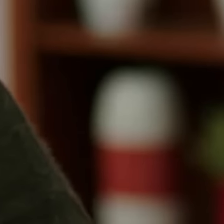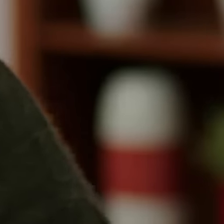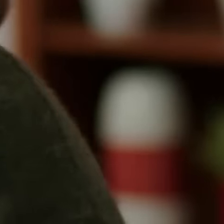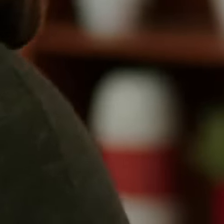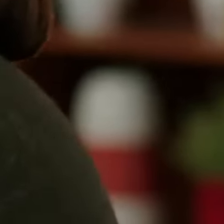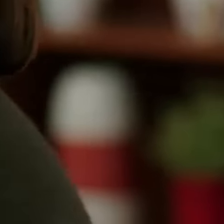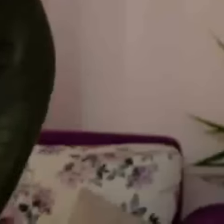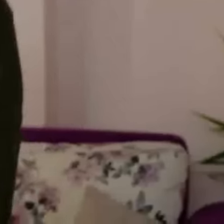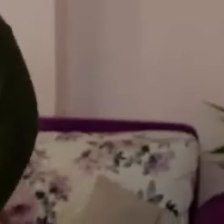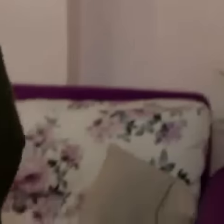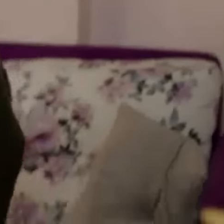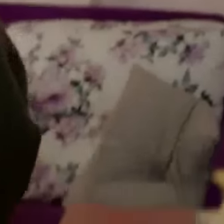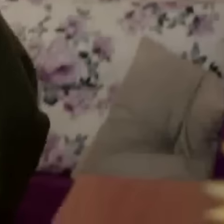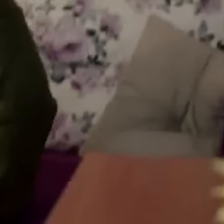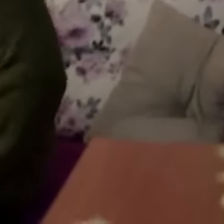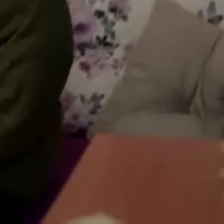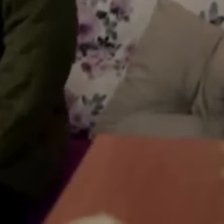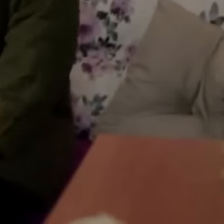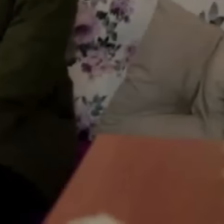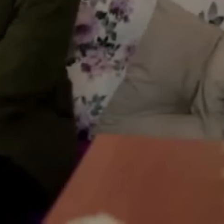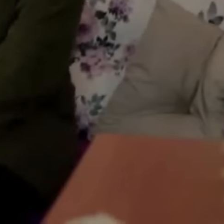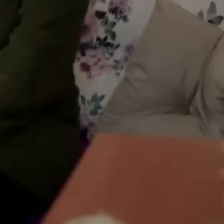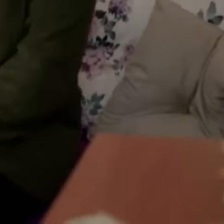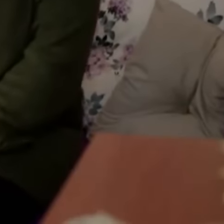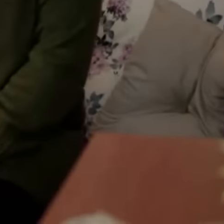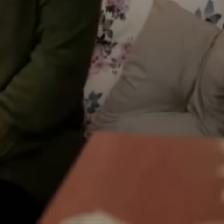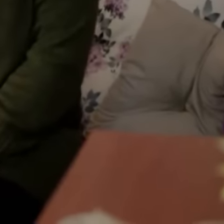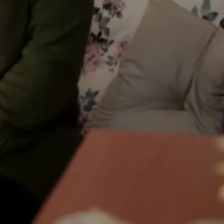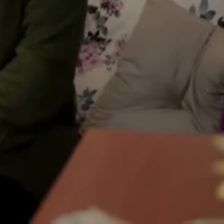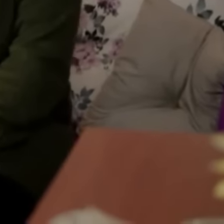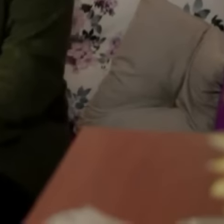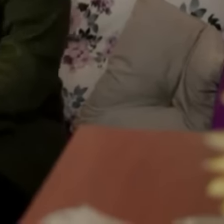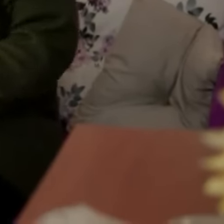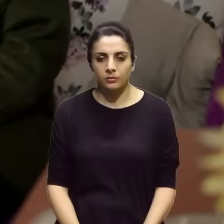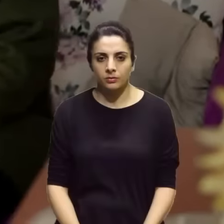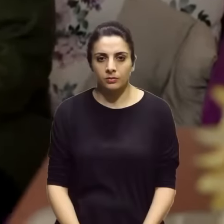Sevinç'in umursamaz rahatlığıyla daha bir daraldı, içi oflayarak oturdu kanepeye.